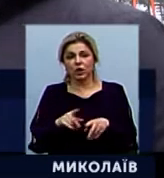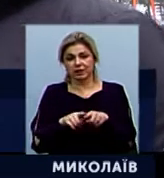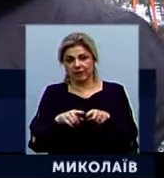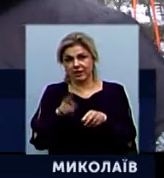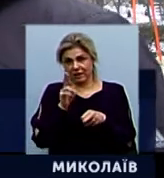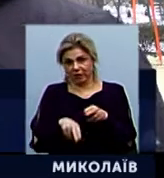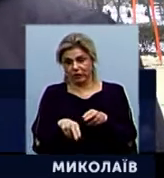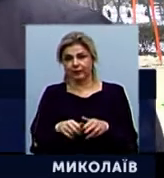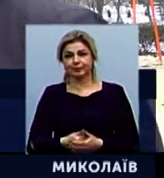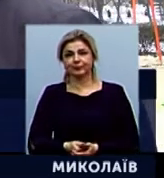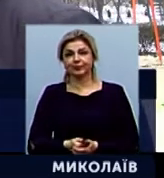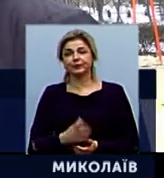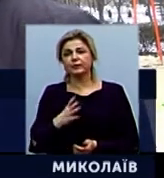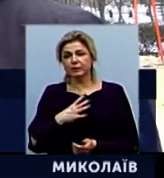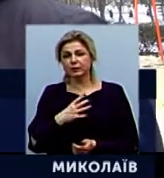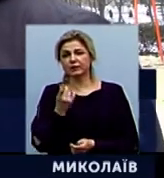декілька моментів, які